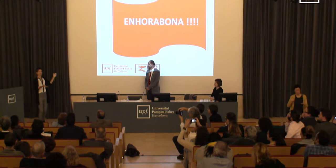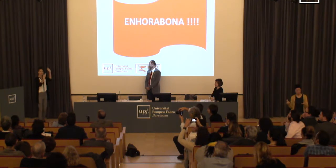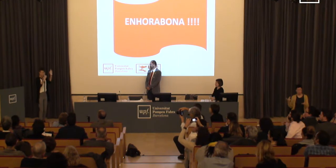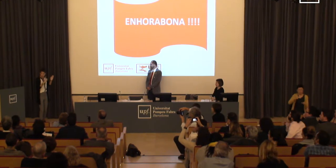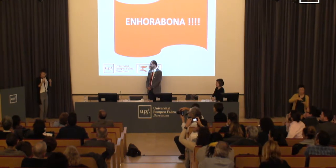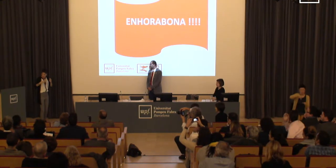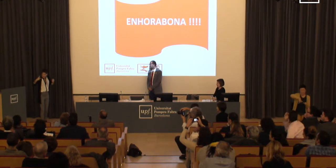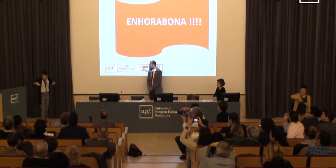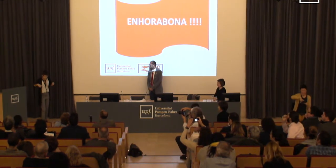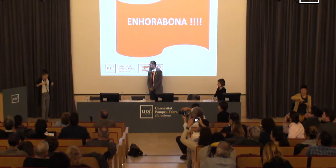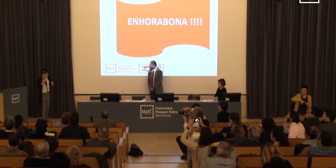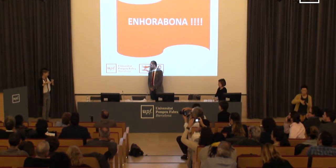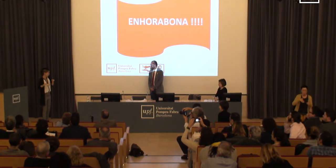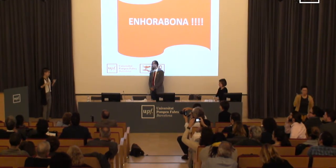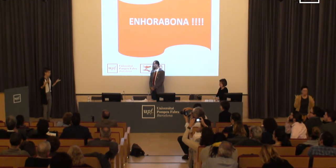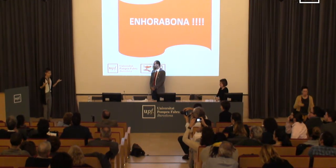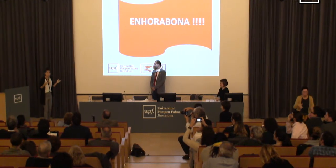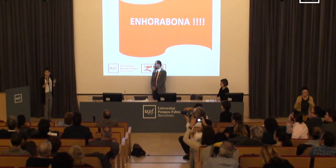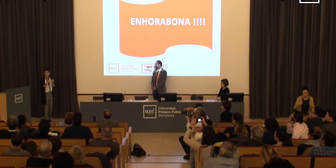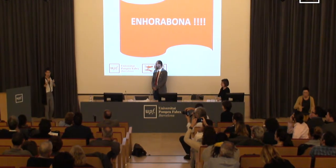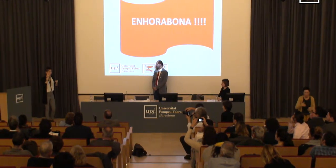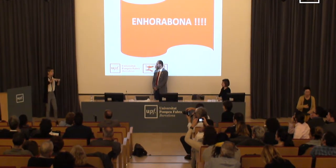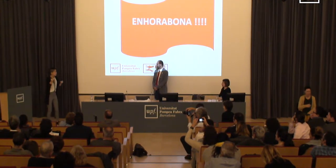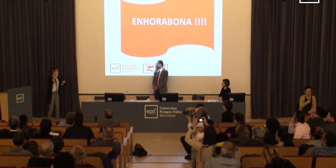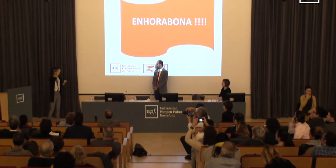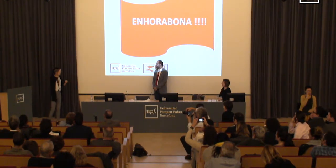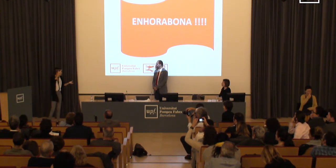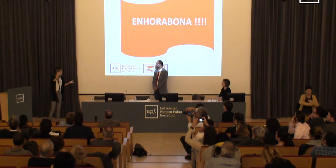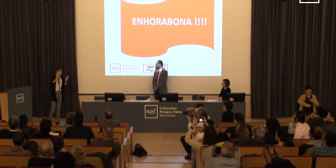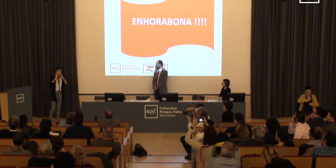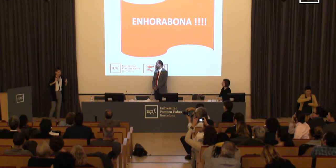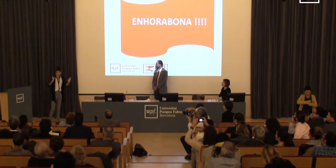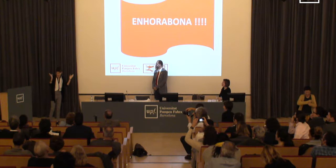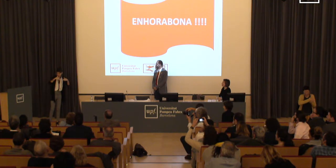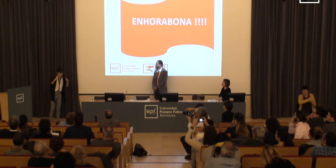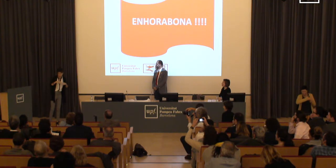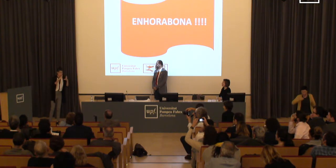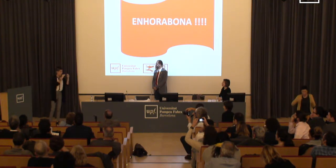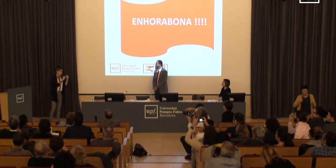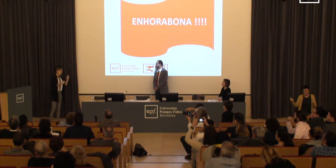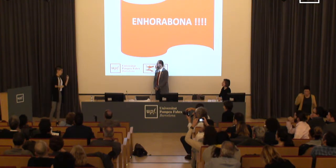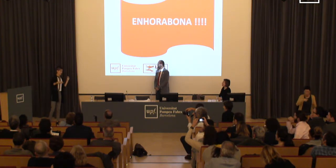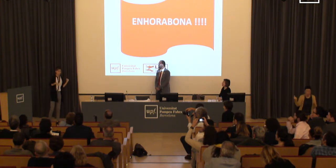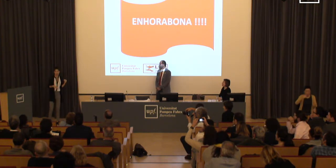pensava 4 trimestres, bueno, a veure, però realment